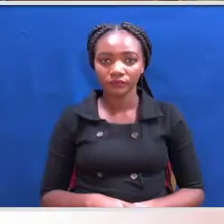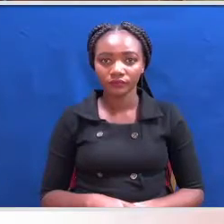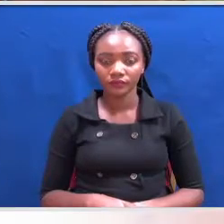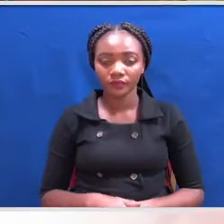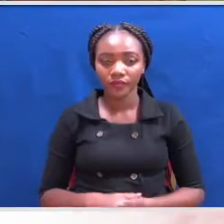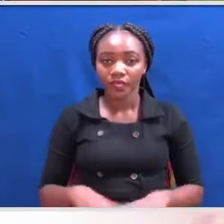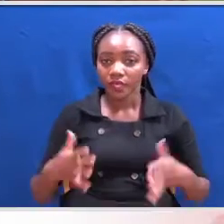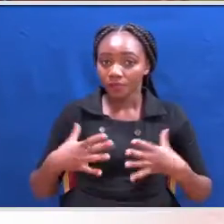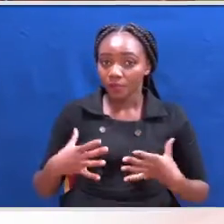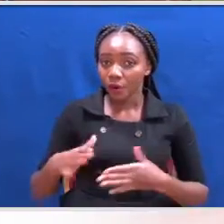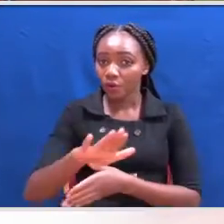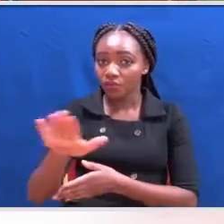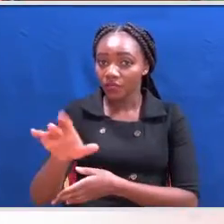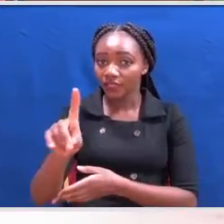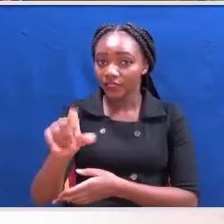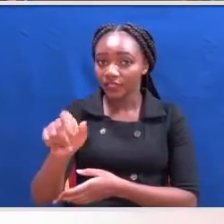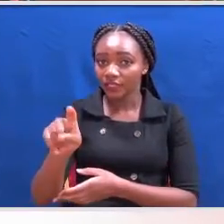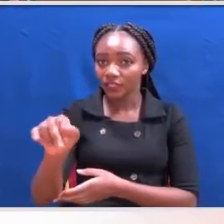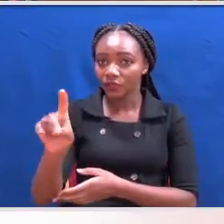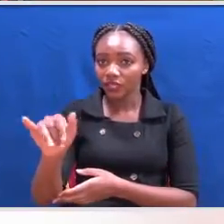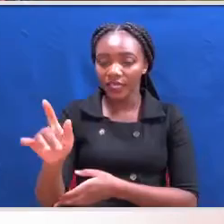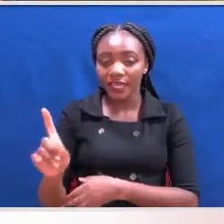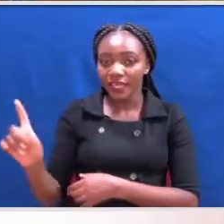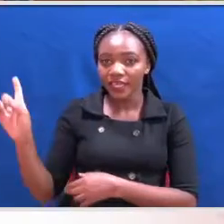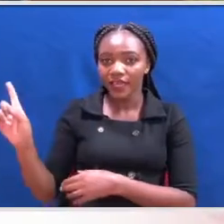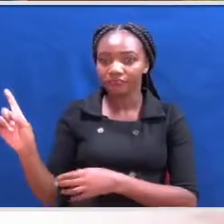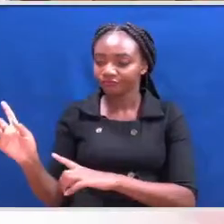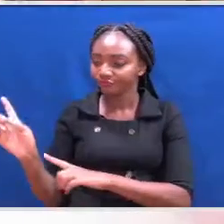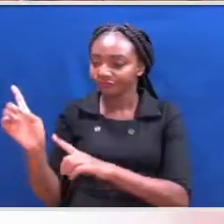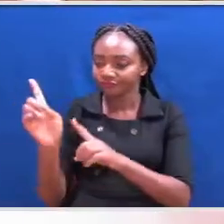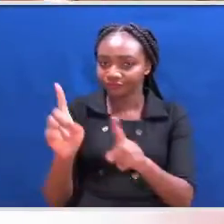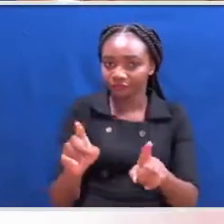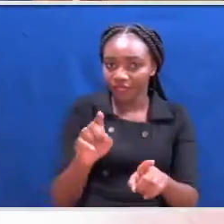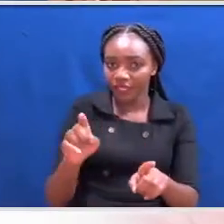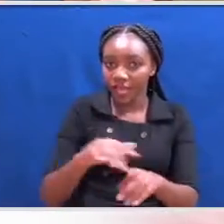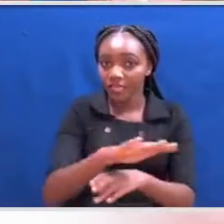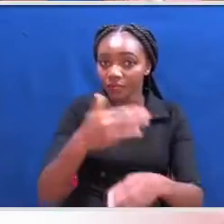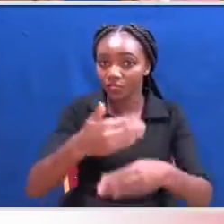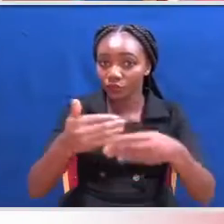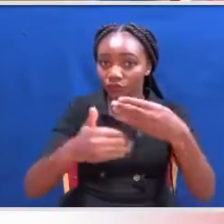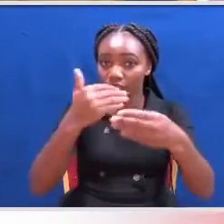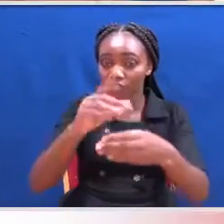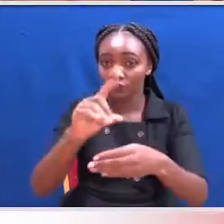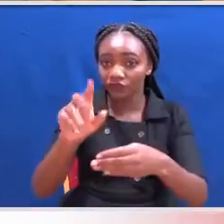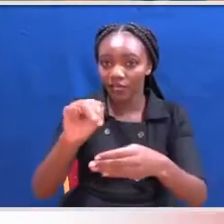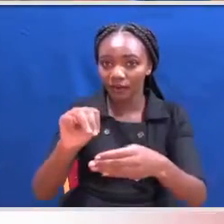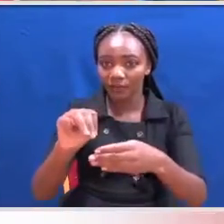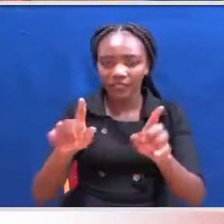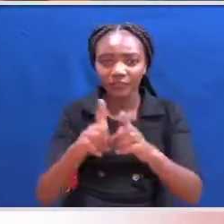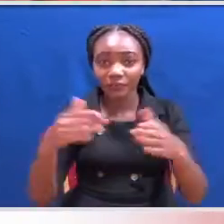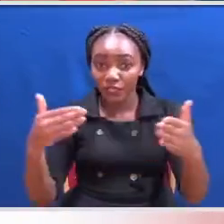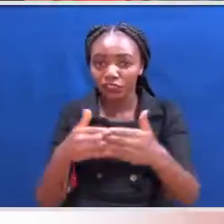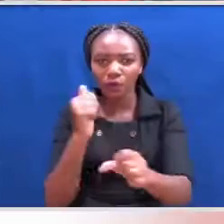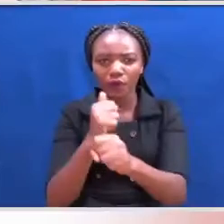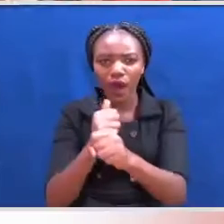Wenyeji wa Kanyoni na Gadhanje Gatundu Kaskazini wamevamia bwawa linalojengwa la Kalemeno 2 leo na kusimamisha ujenzi wa bwawa hili wakidai fidia za